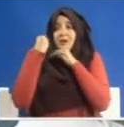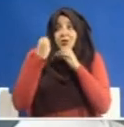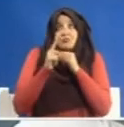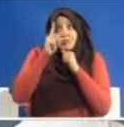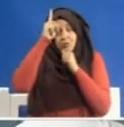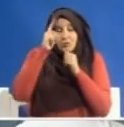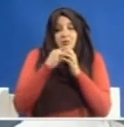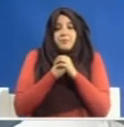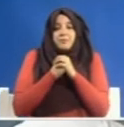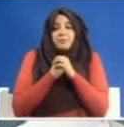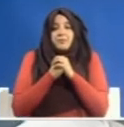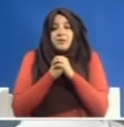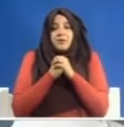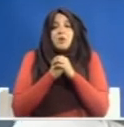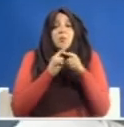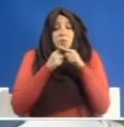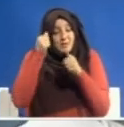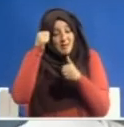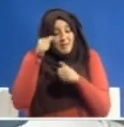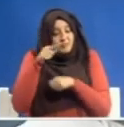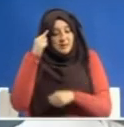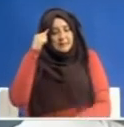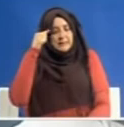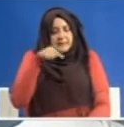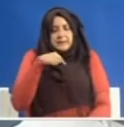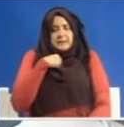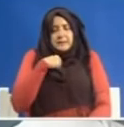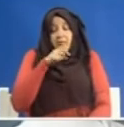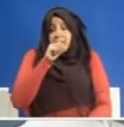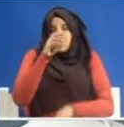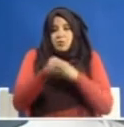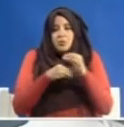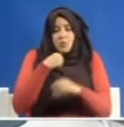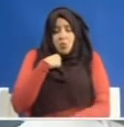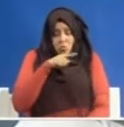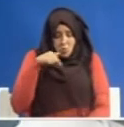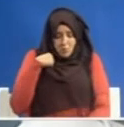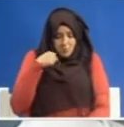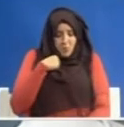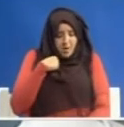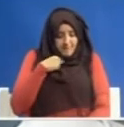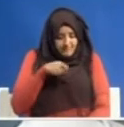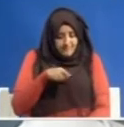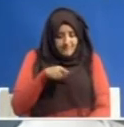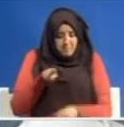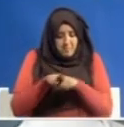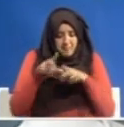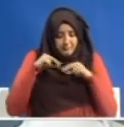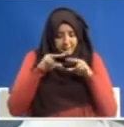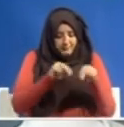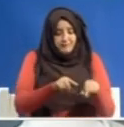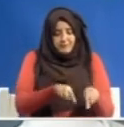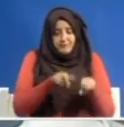سبحانه عز وجل، ثم يتذكر الآخرة، ذلك العالم الذي سنصير إليه في مستقبل